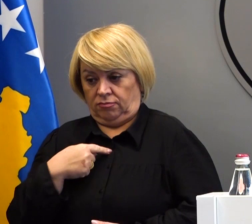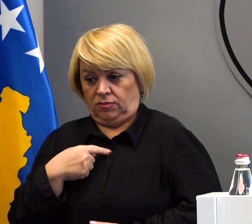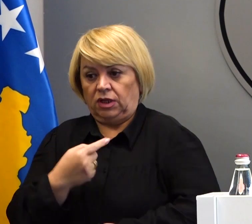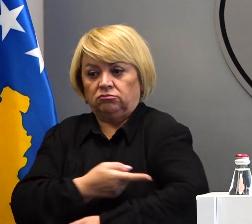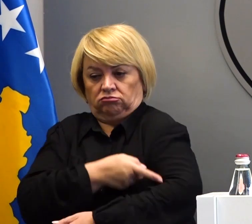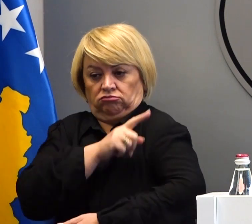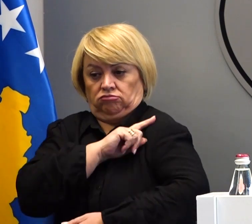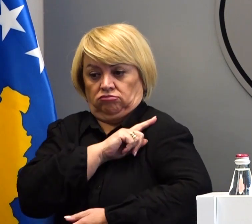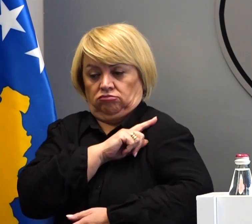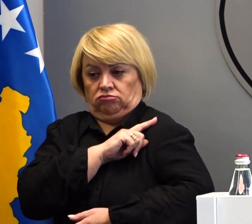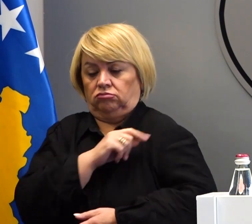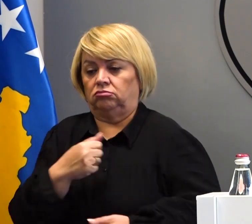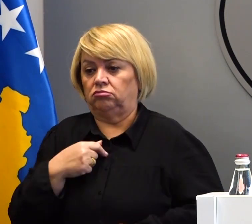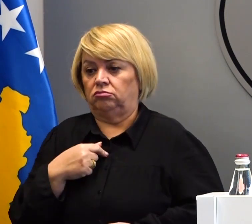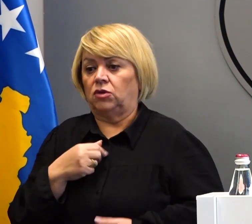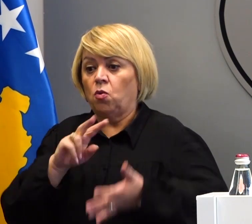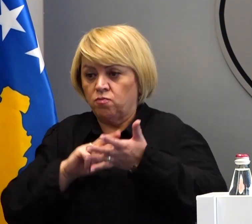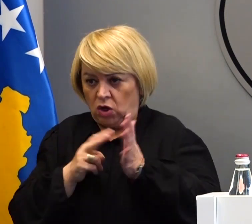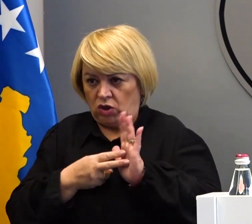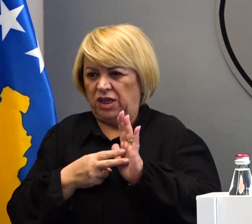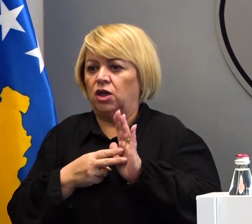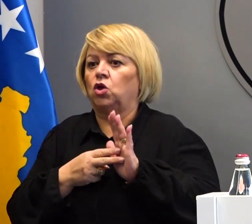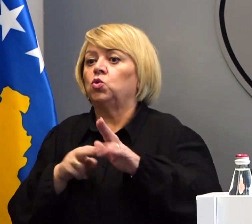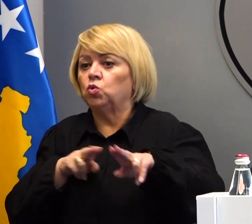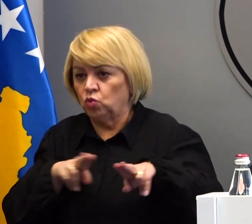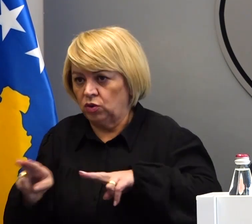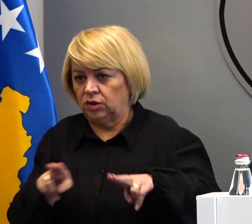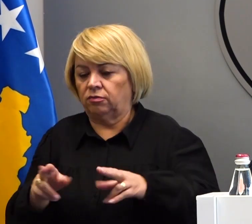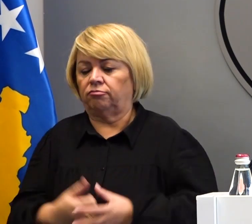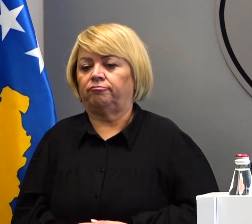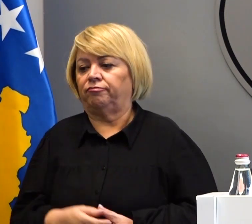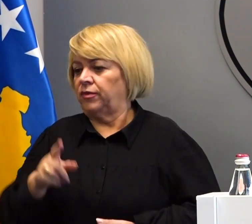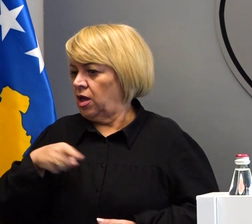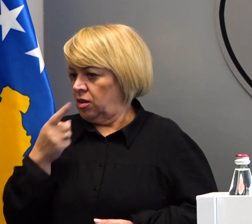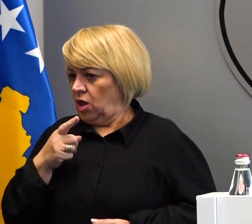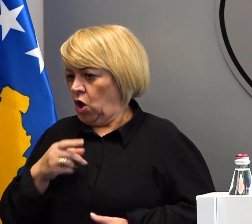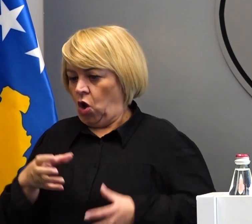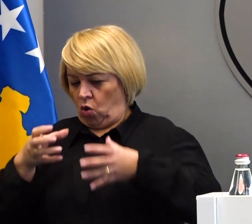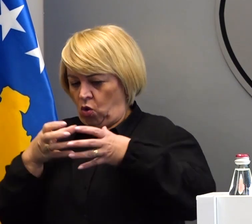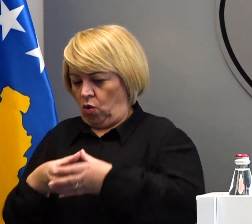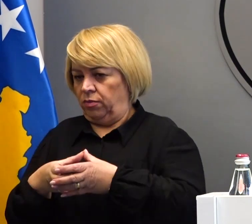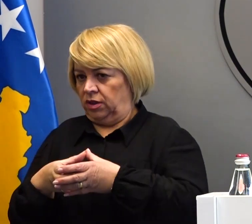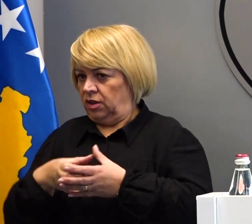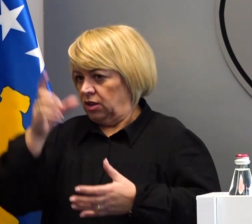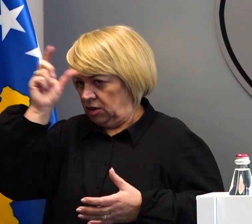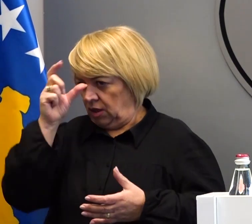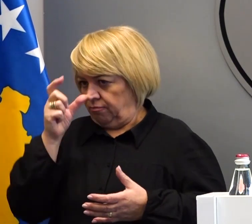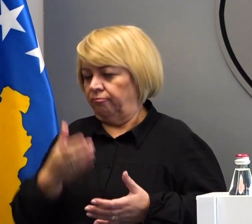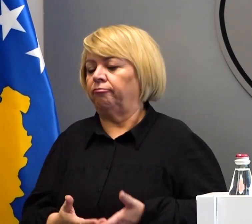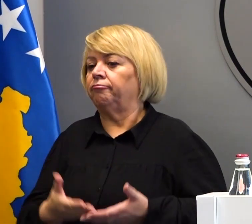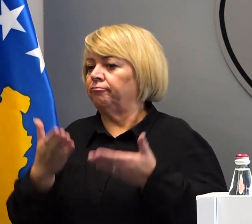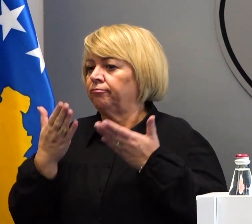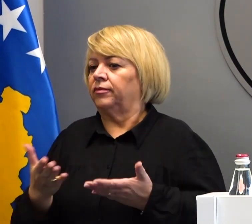fuqishme, jo thjesht politike, po juridike, kur themi komuniteti sërb,